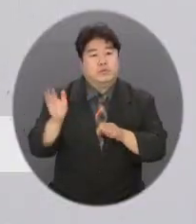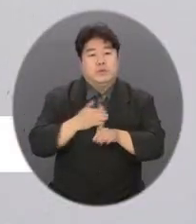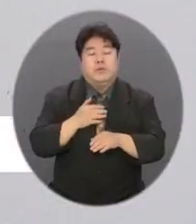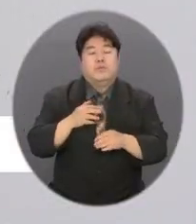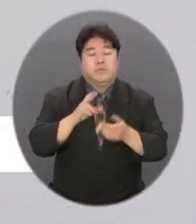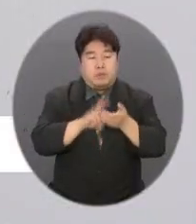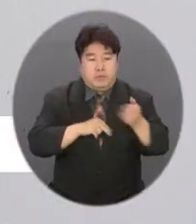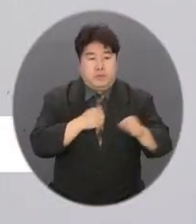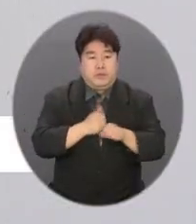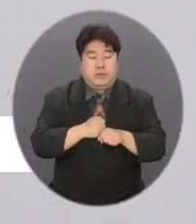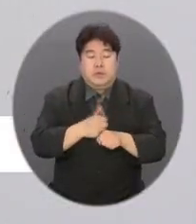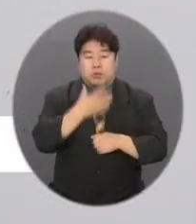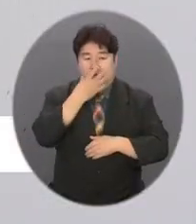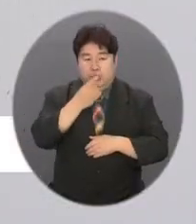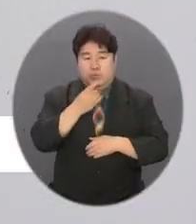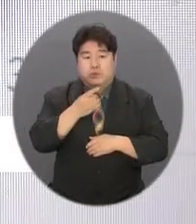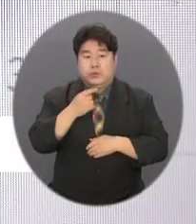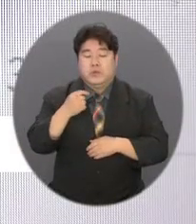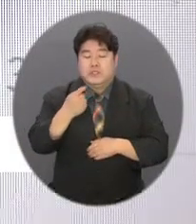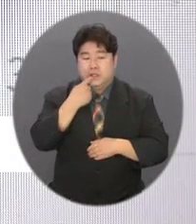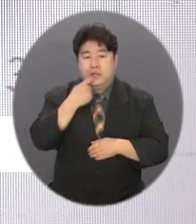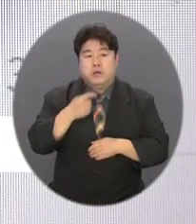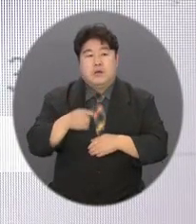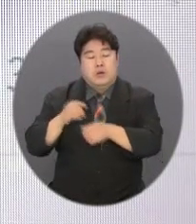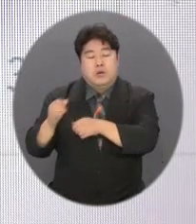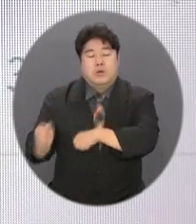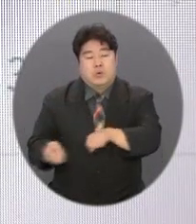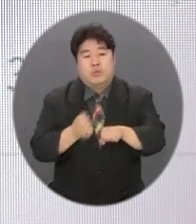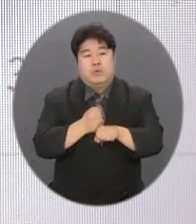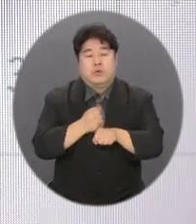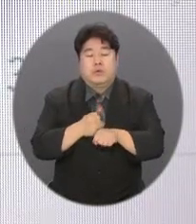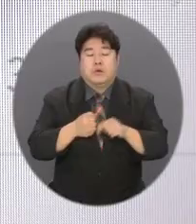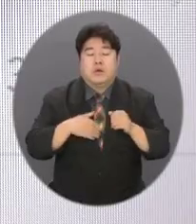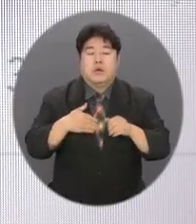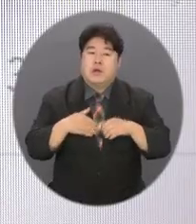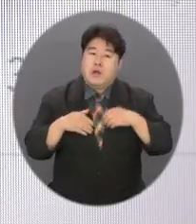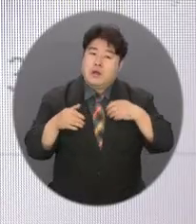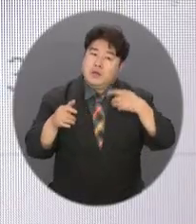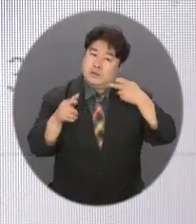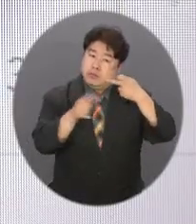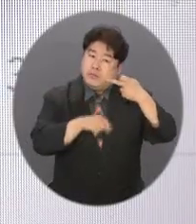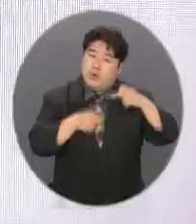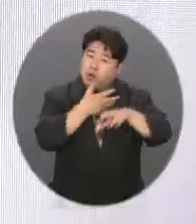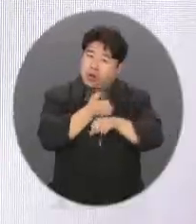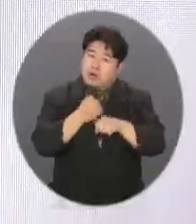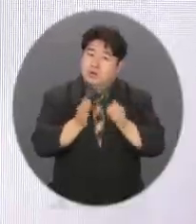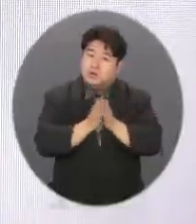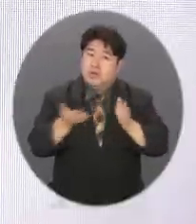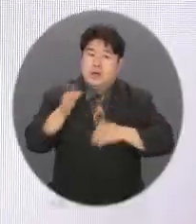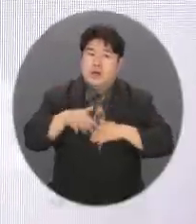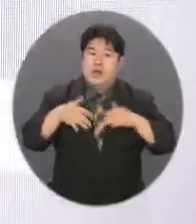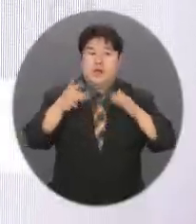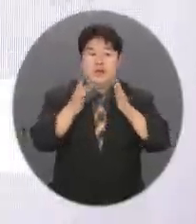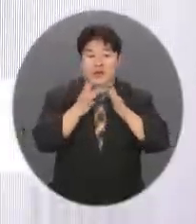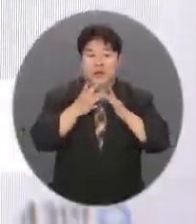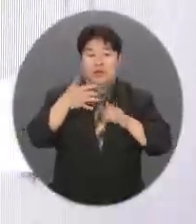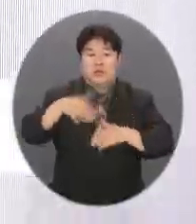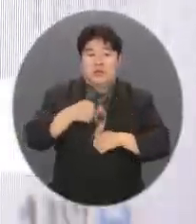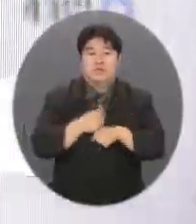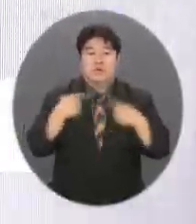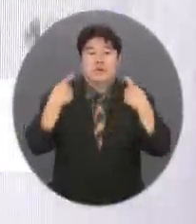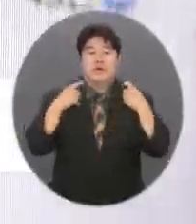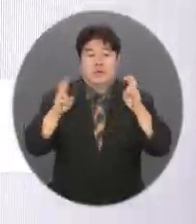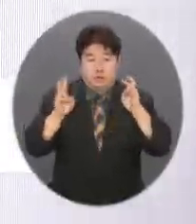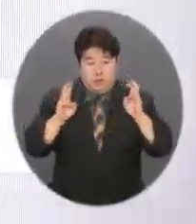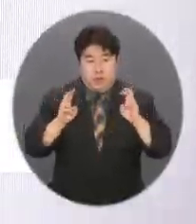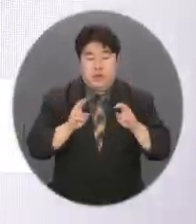순천 의한 골프장 은 공식 홈페이지에서는 다음달 이야기 아직 시작도 안된 상태입니다 하지만 여행사 사이트에서